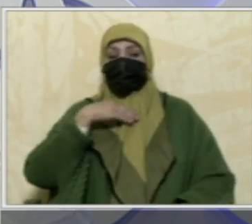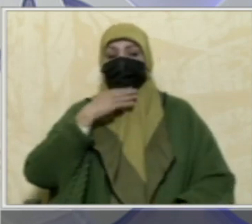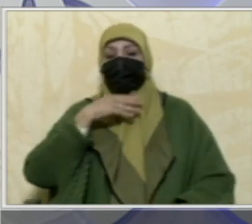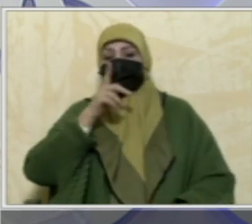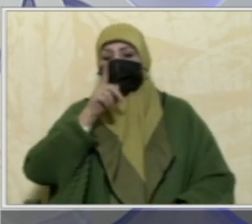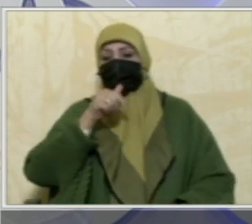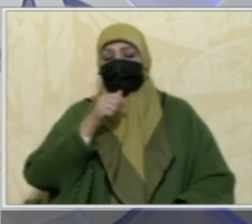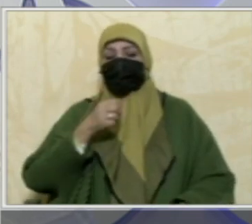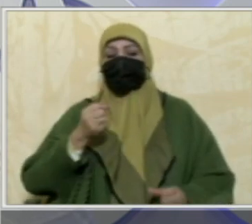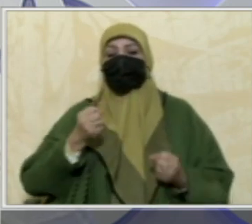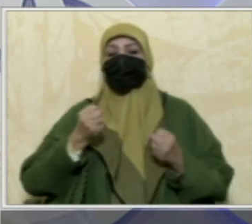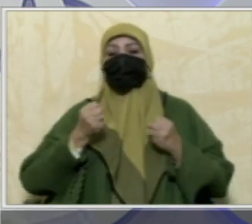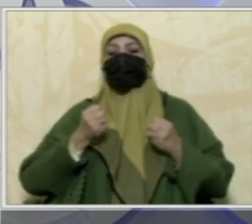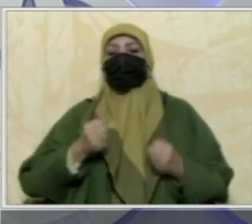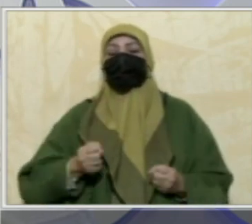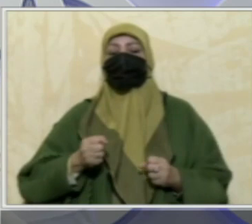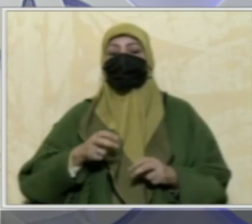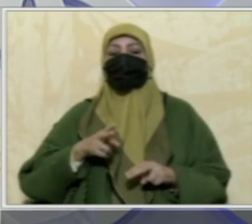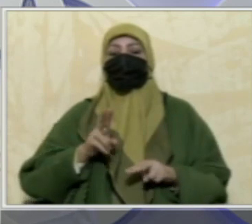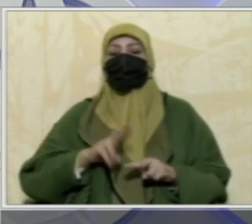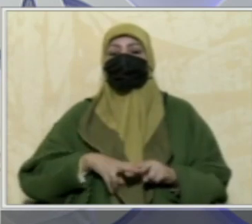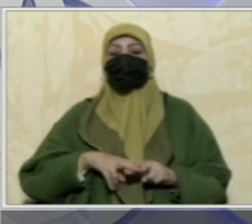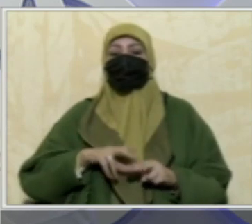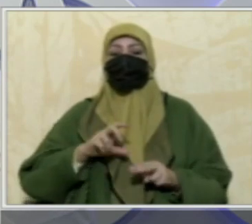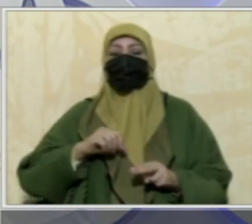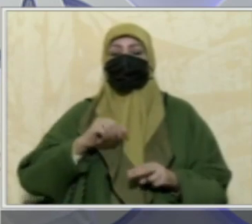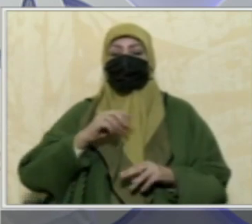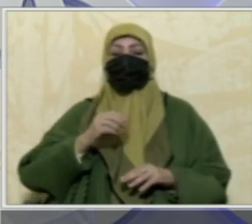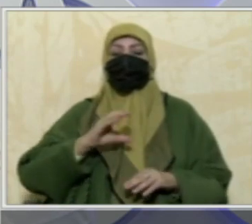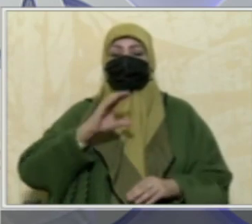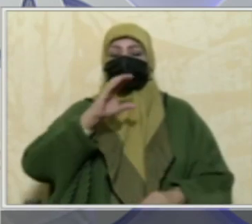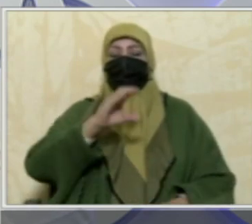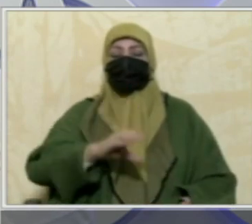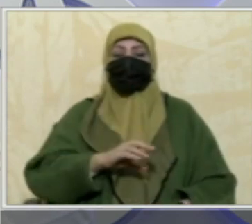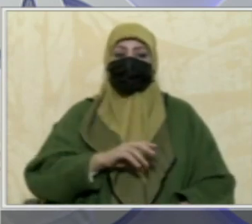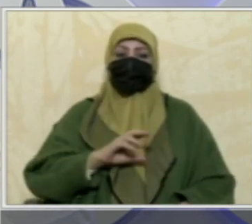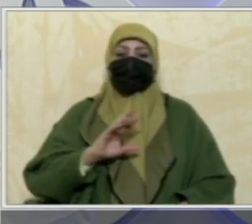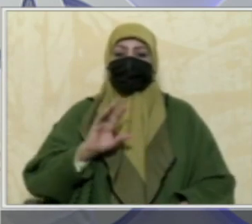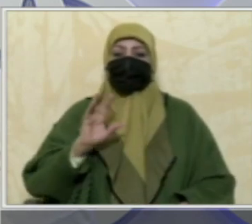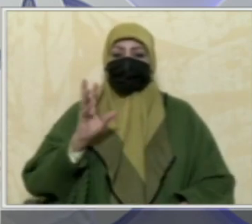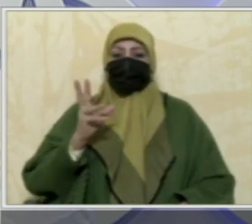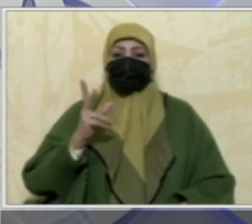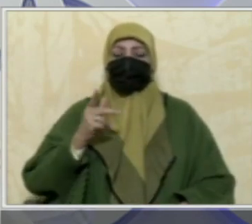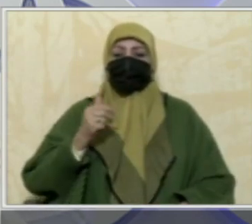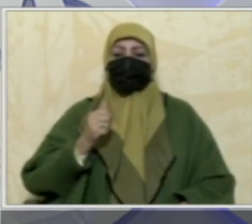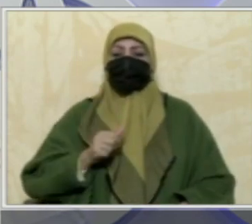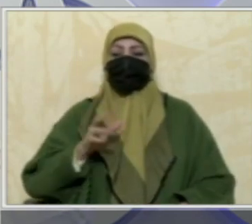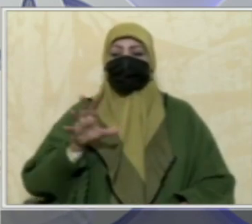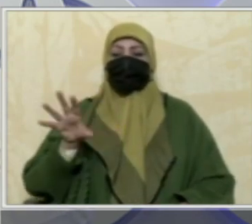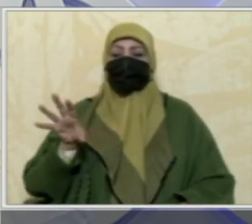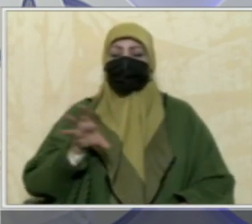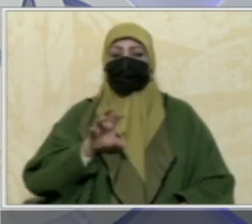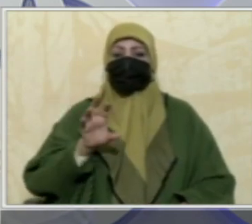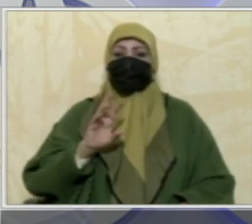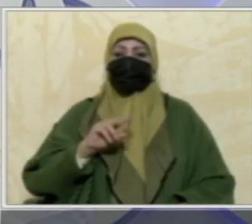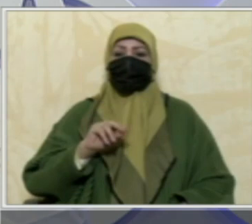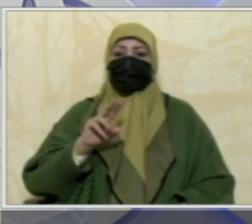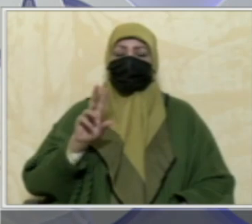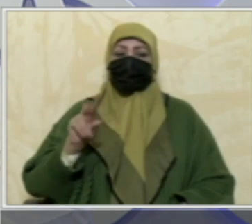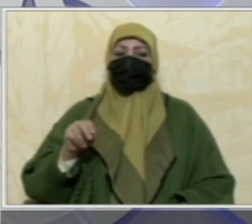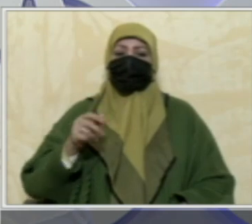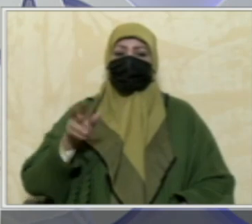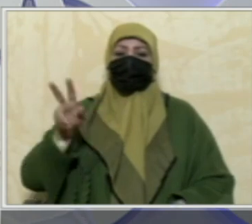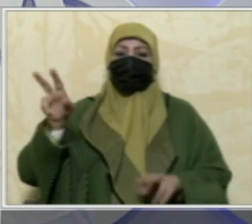سداد ثمن الاضحيه اما واحد يا جماعه الان مثلا يشتري اضحيه بالفين دينار وهو